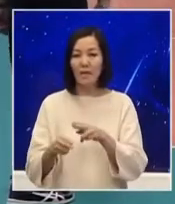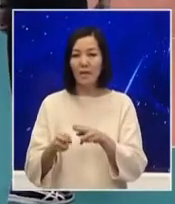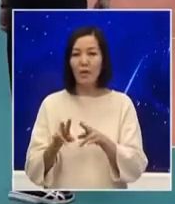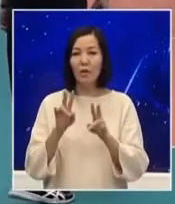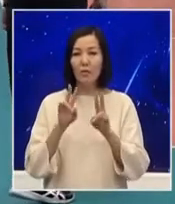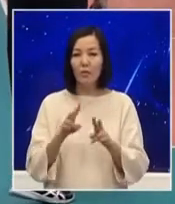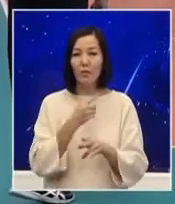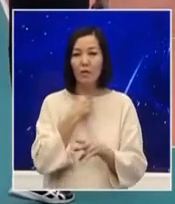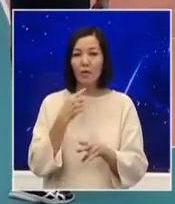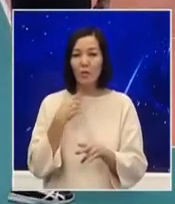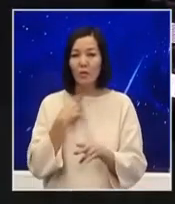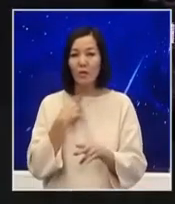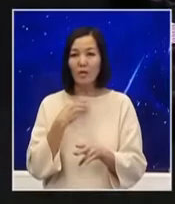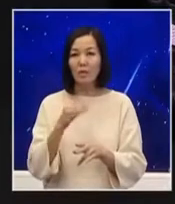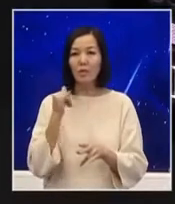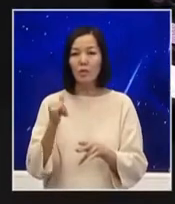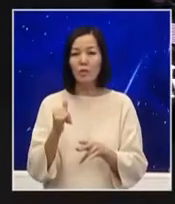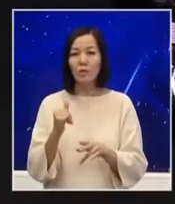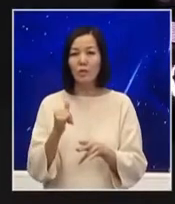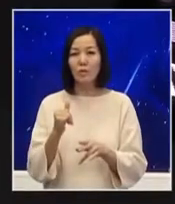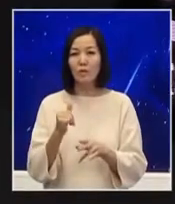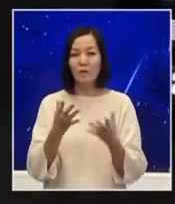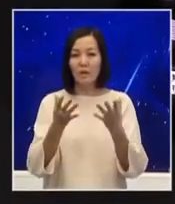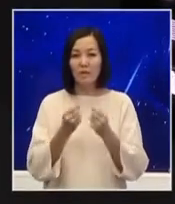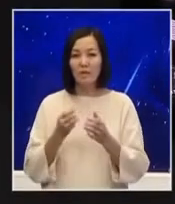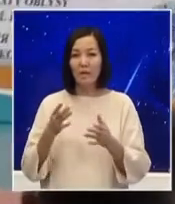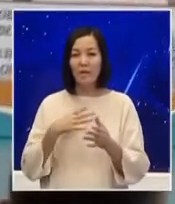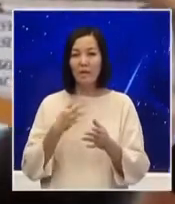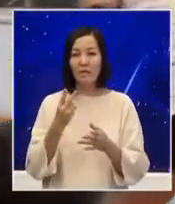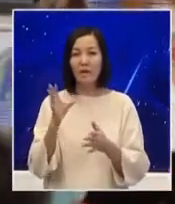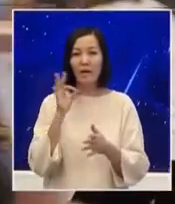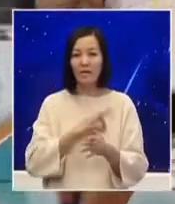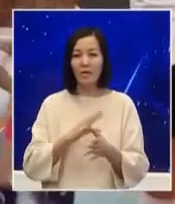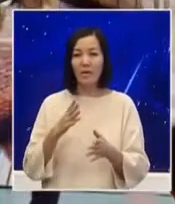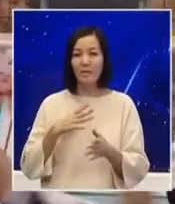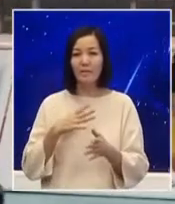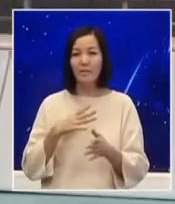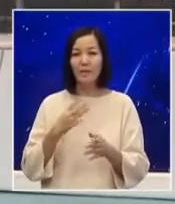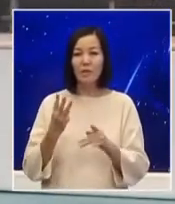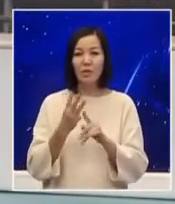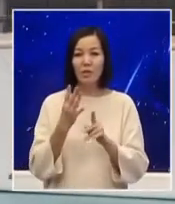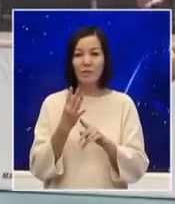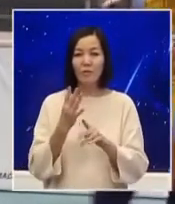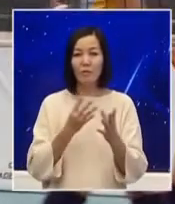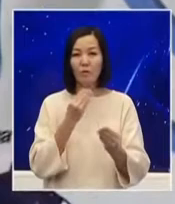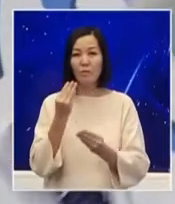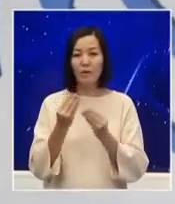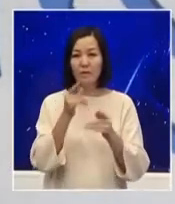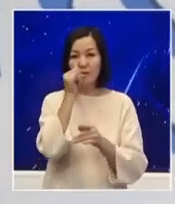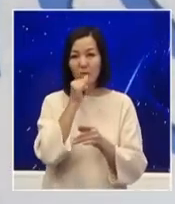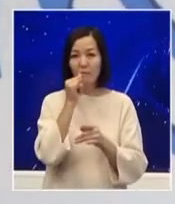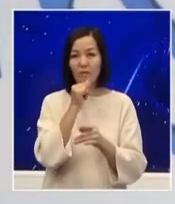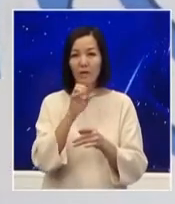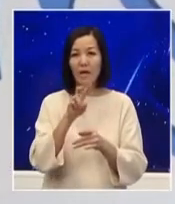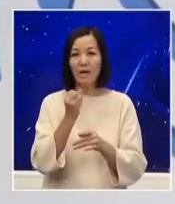потому талдыкурганки, можно сказать, пошли ва-банк и забрали сет с перевесом всего в 2 очка. Навязать свою борьбу в четвертой партии, увы, не удалось. Алтай